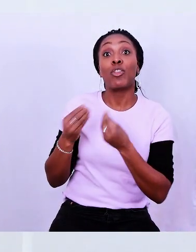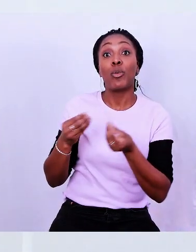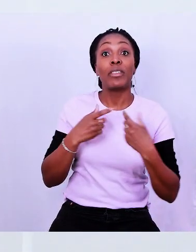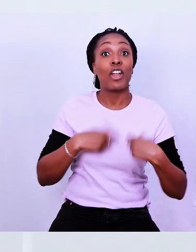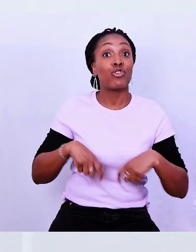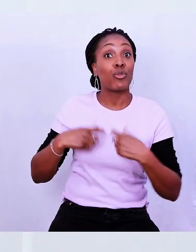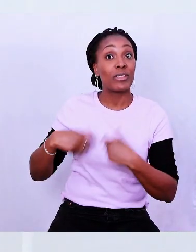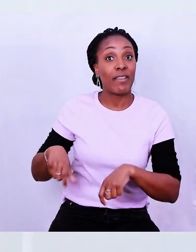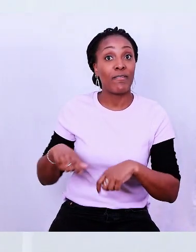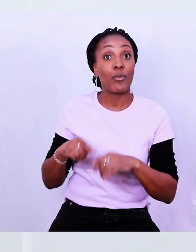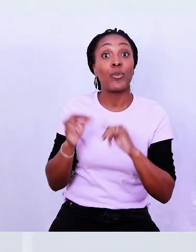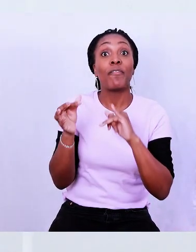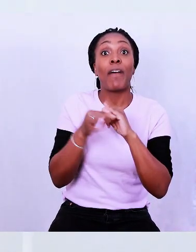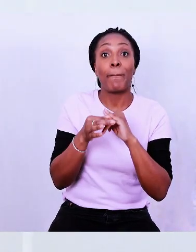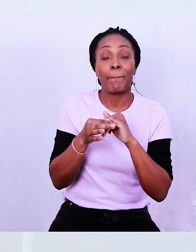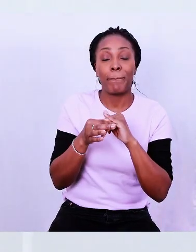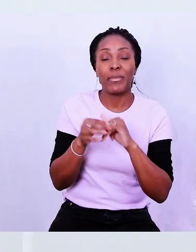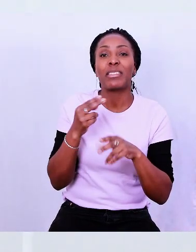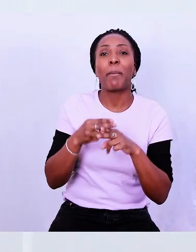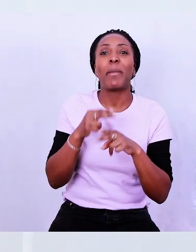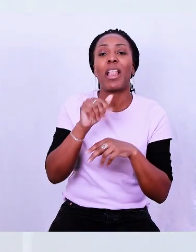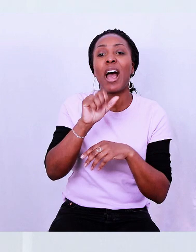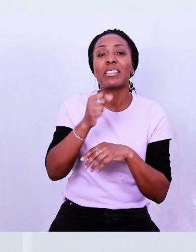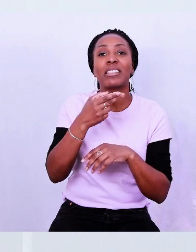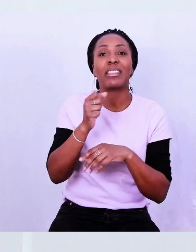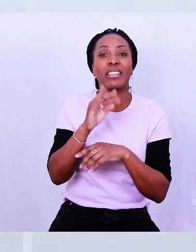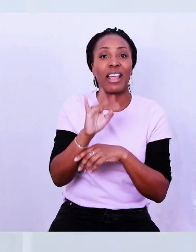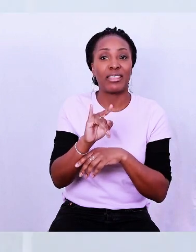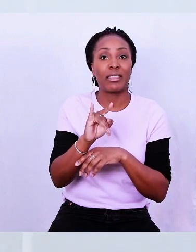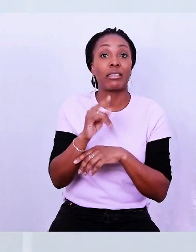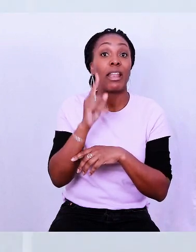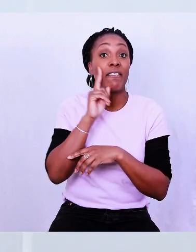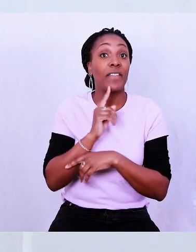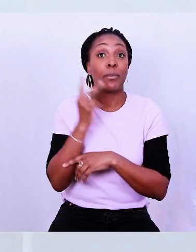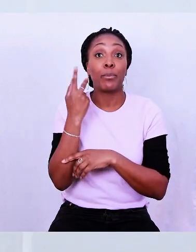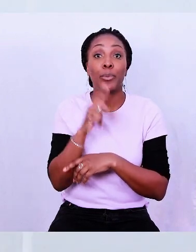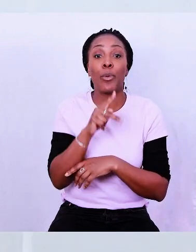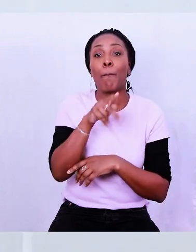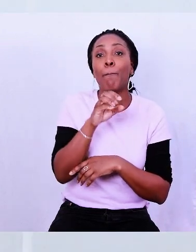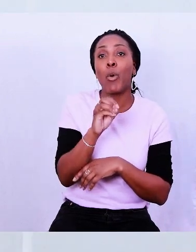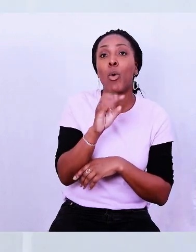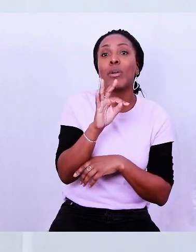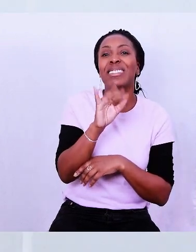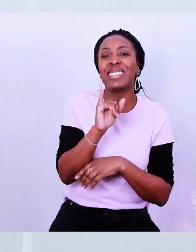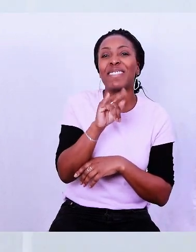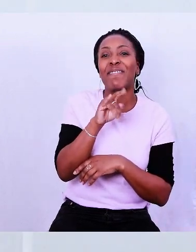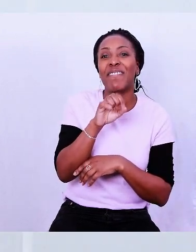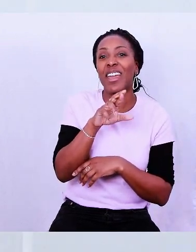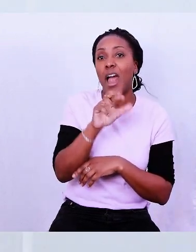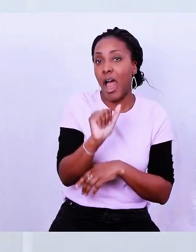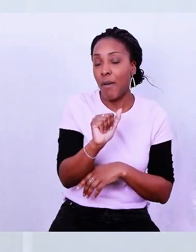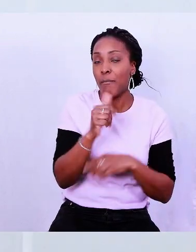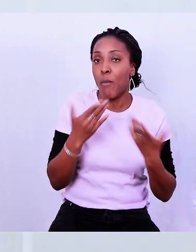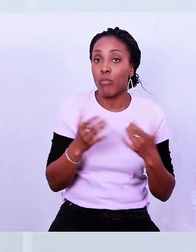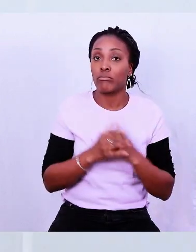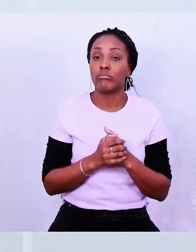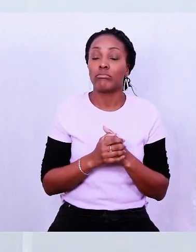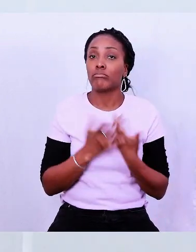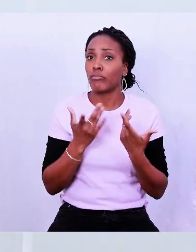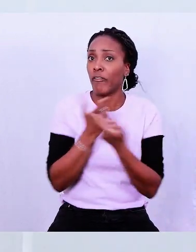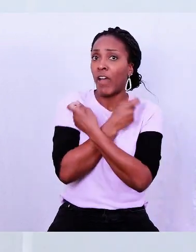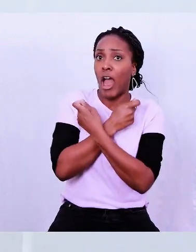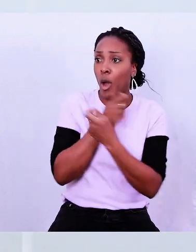fille de Potiphéra, prêtre d'On. Amen. Donc Pharaon continue à élever Joseph, et puis il lui dit, voilà,